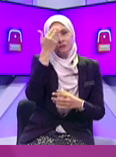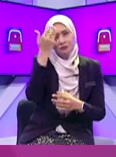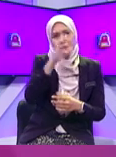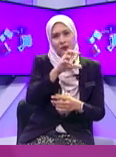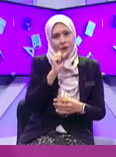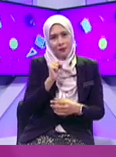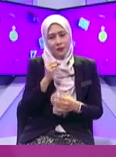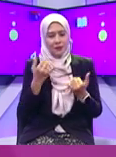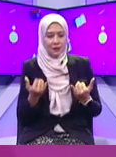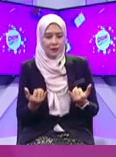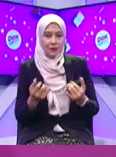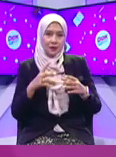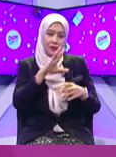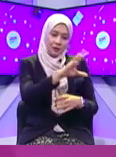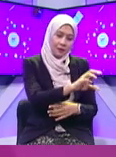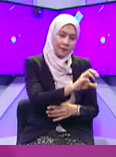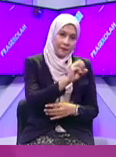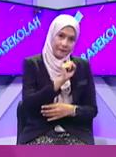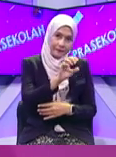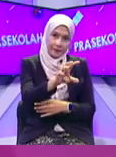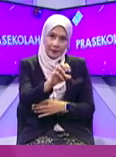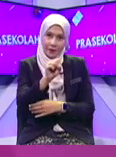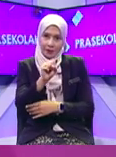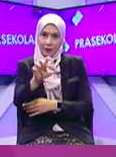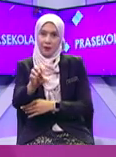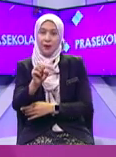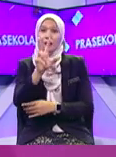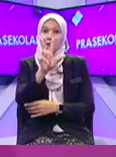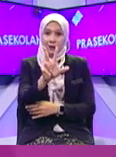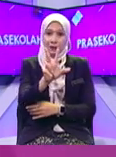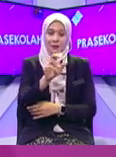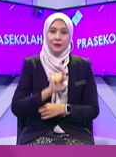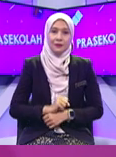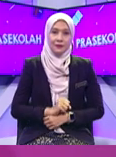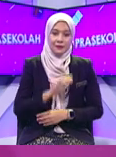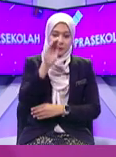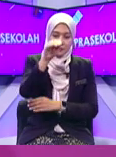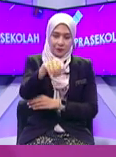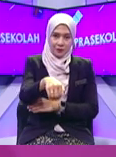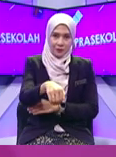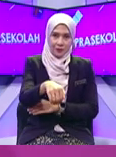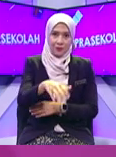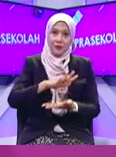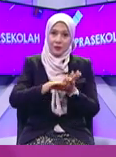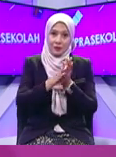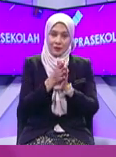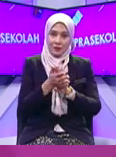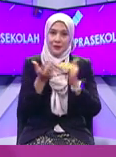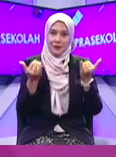3 Maka kalau kita kira balik cekgu satu dua tiga